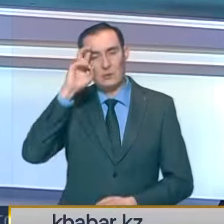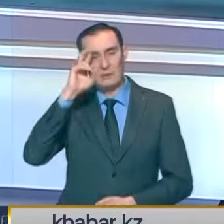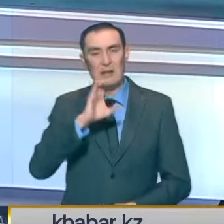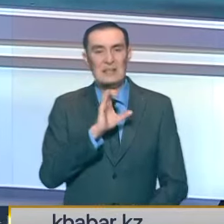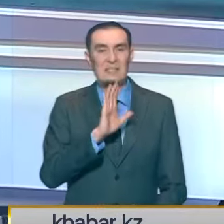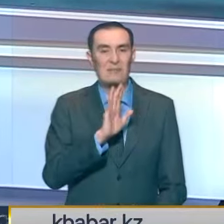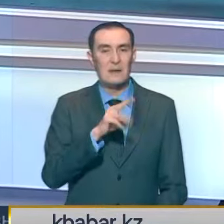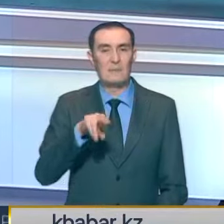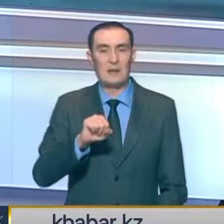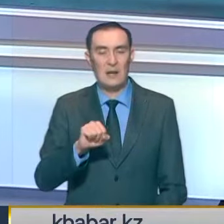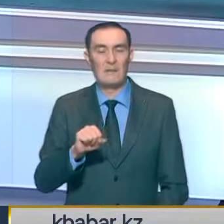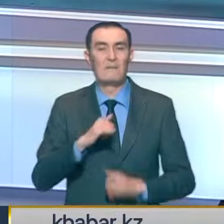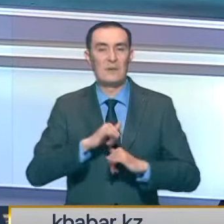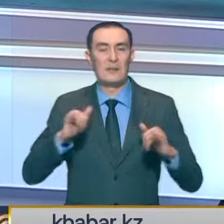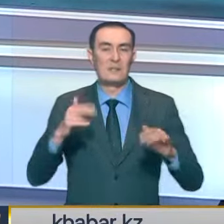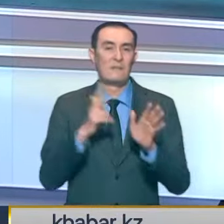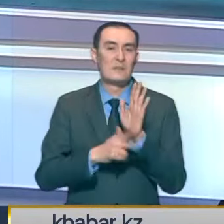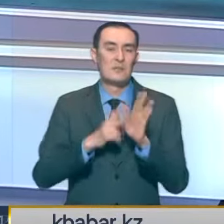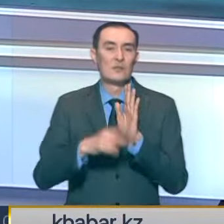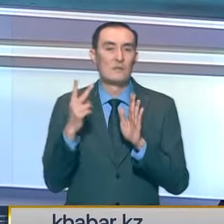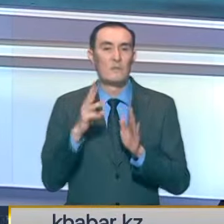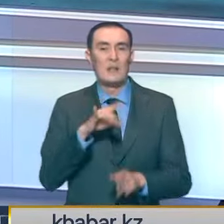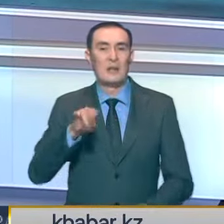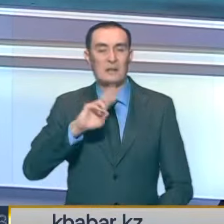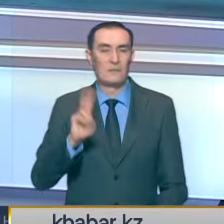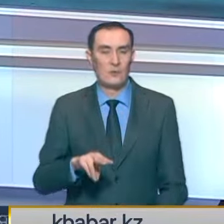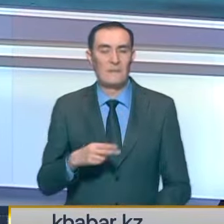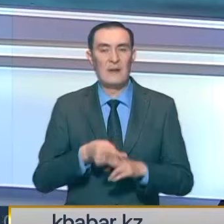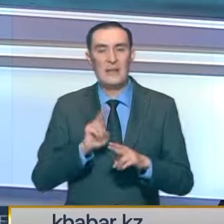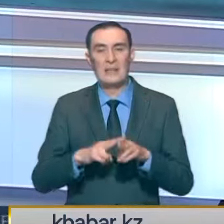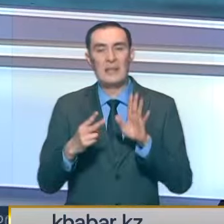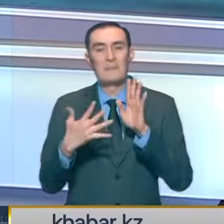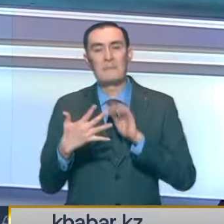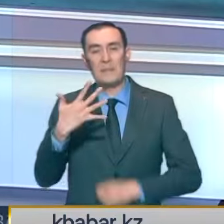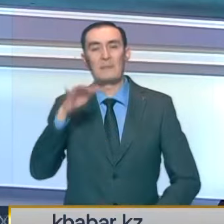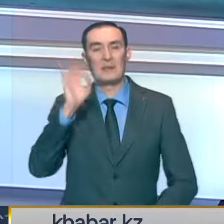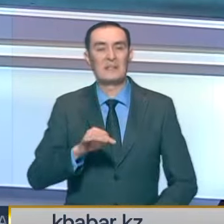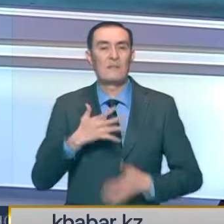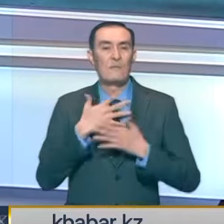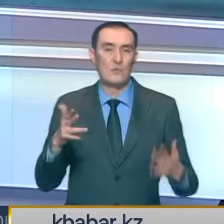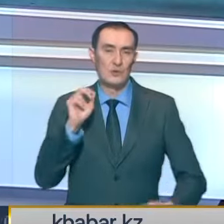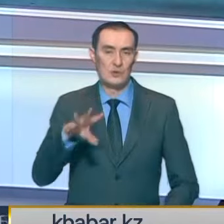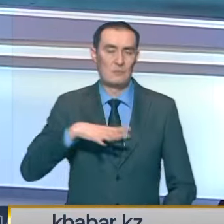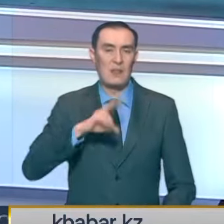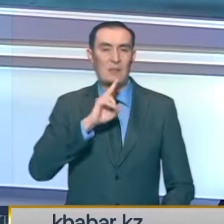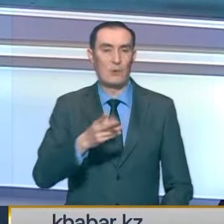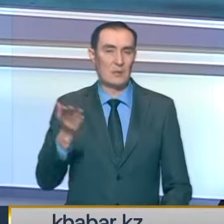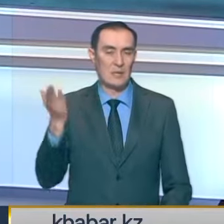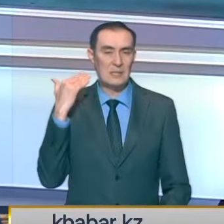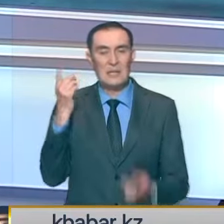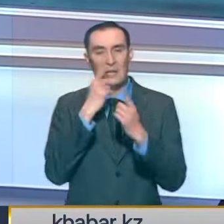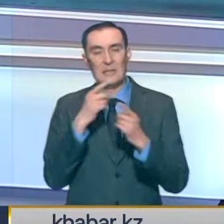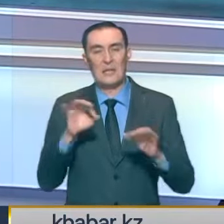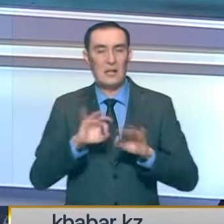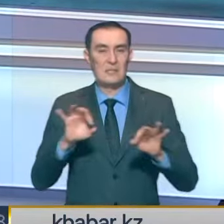Товарооборот Казахстана со странами СВМДА вырос до 82 миллиардов долларов. Это на 5% больше, чем два года назад.